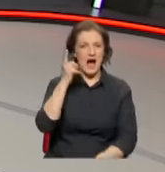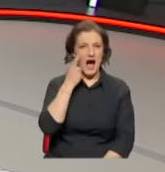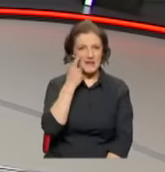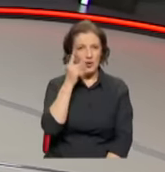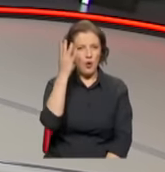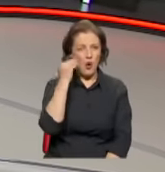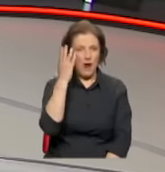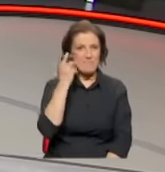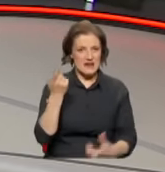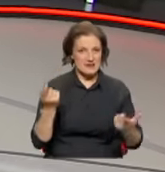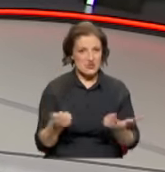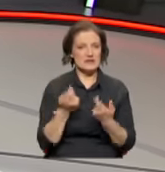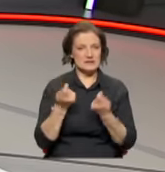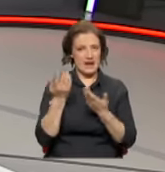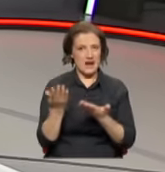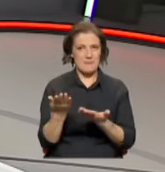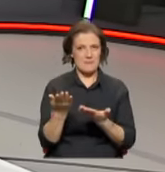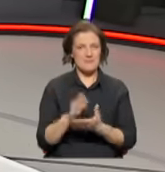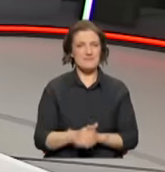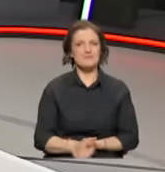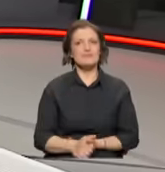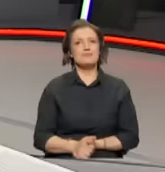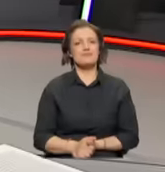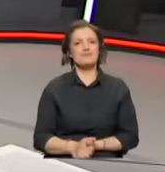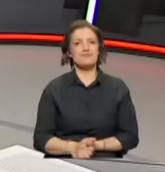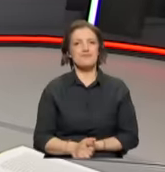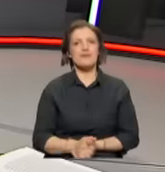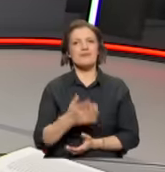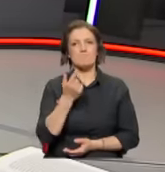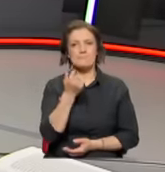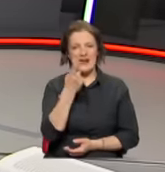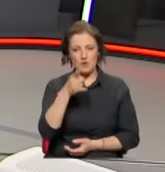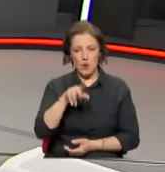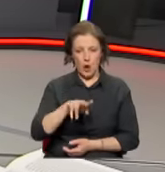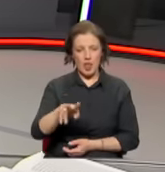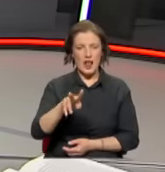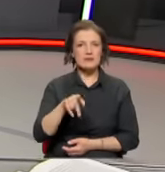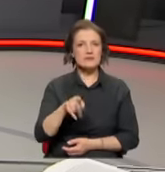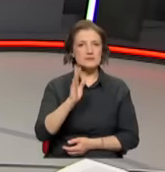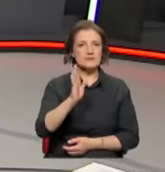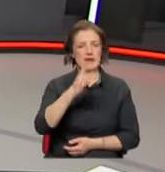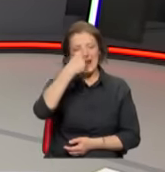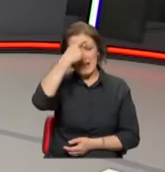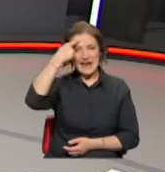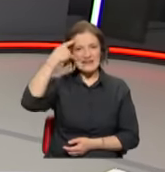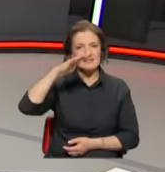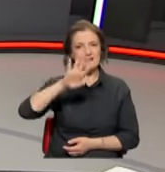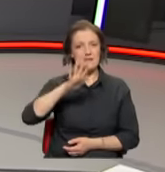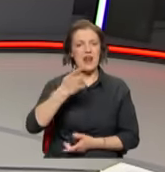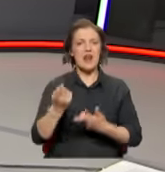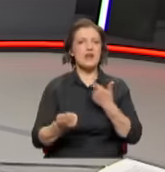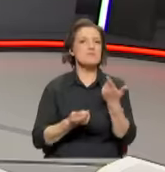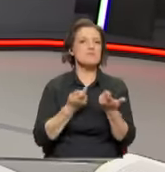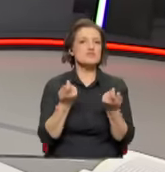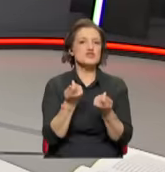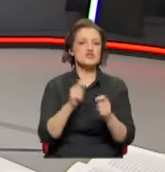çalışsa, vardır da İlham alanlar belki de vardır. Ama biraz o yoldan gitse ihtimal vaziyet böyle